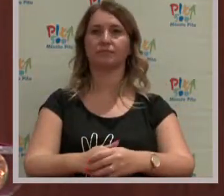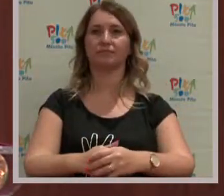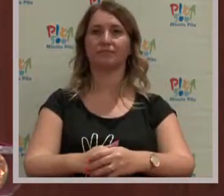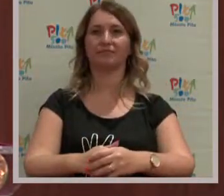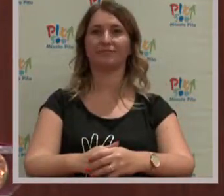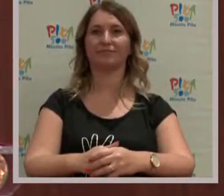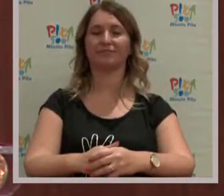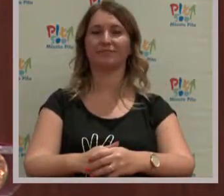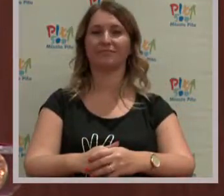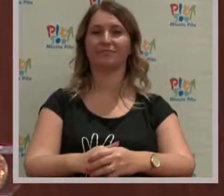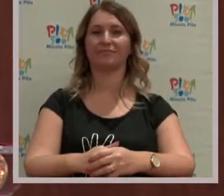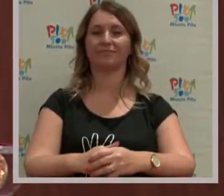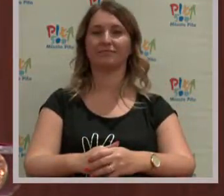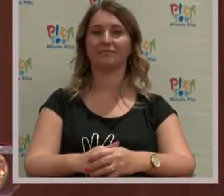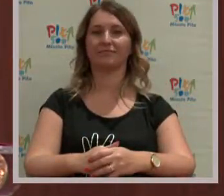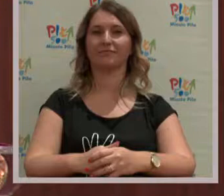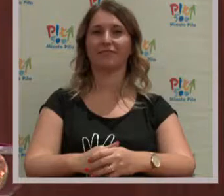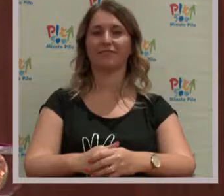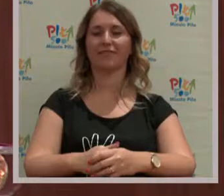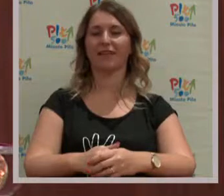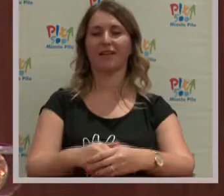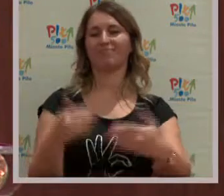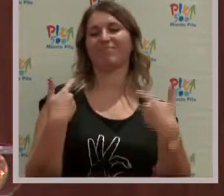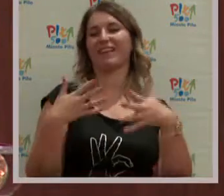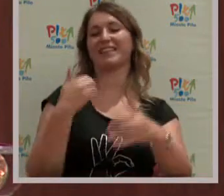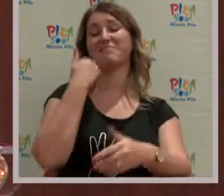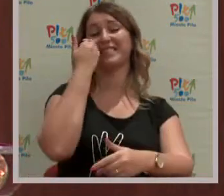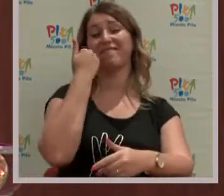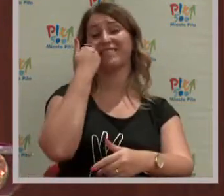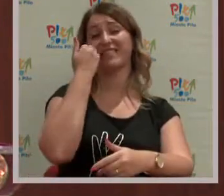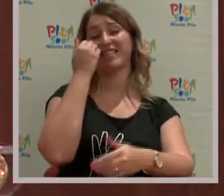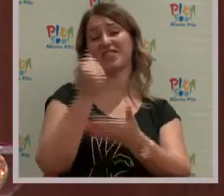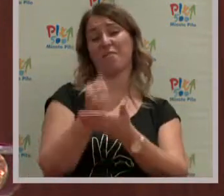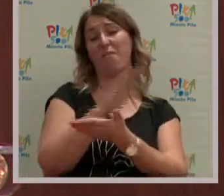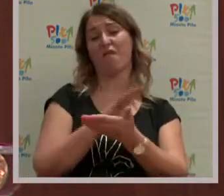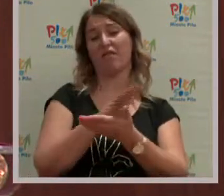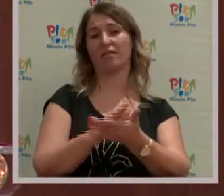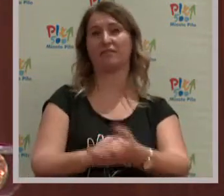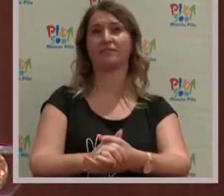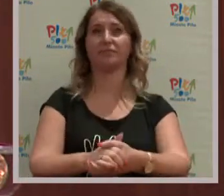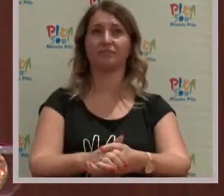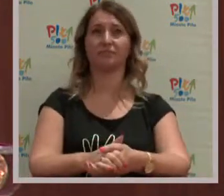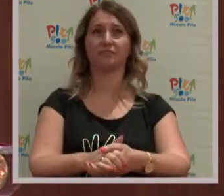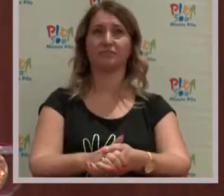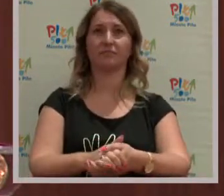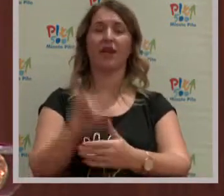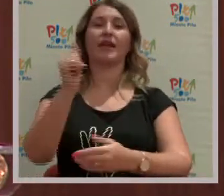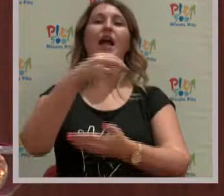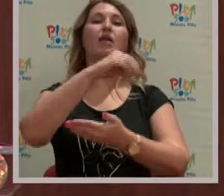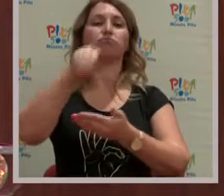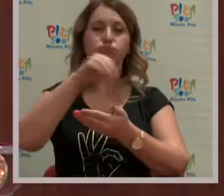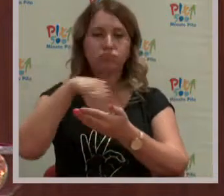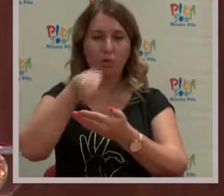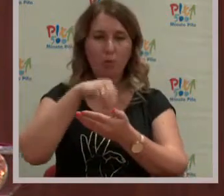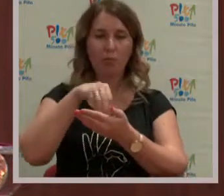za swoich partnerów wstydzić. Wstydzić dlatego, że jeżeli podpisujemy zobowiązania, a szczególności pomiędzy